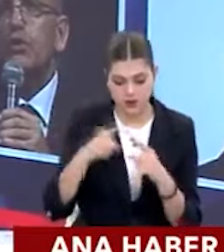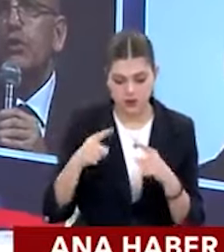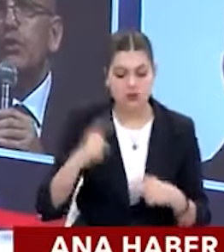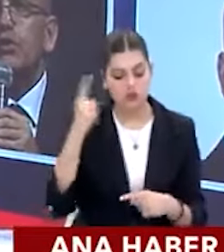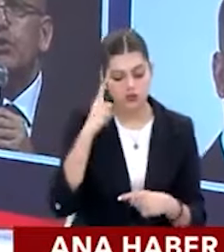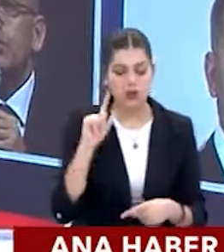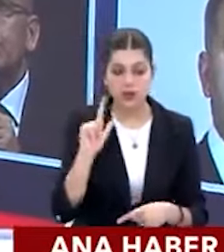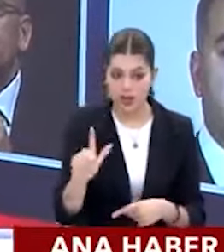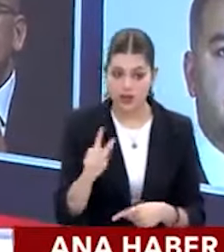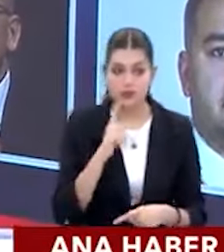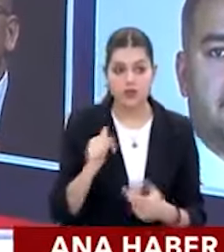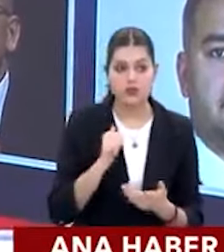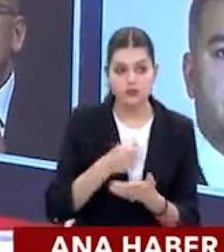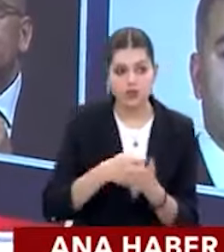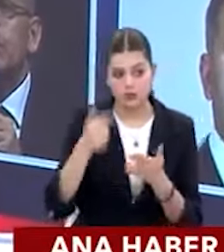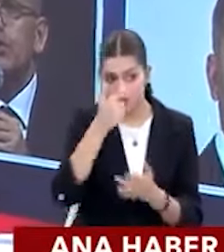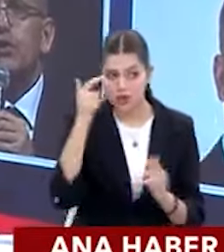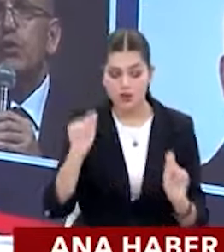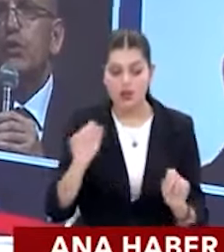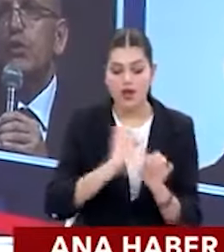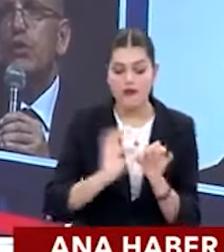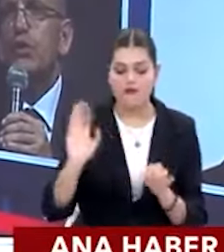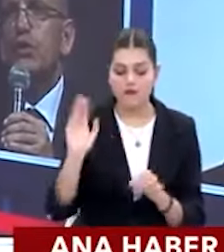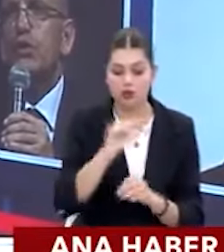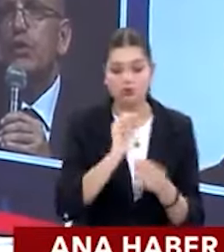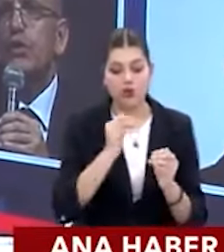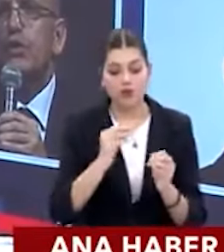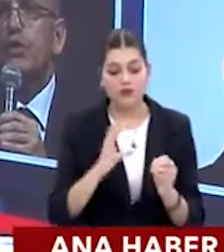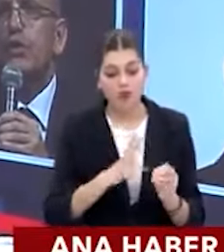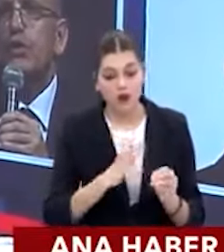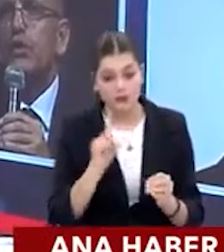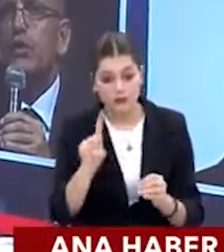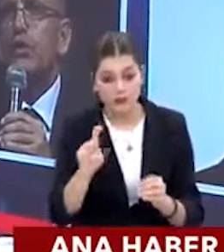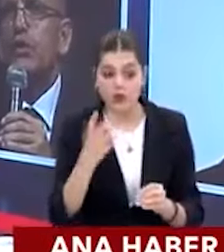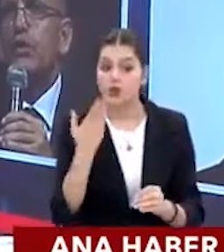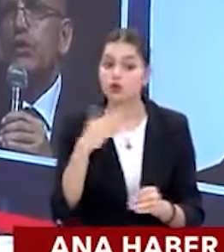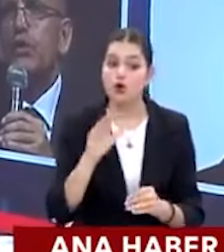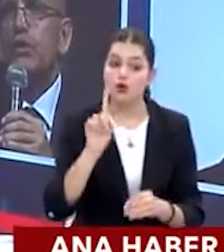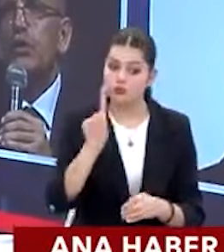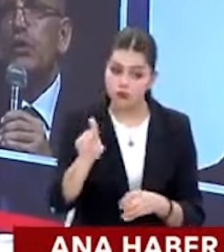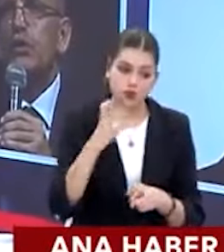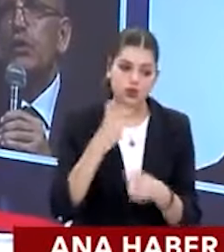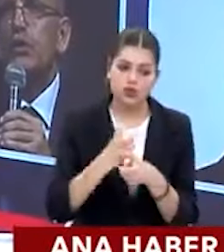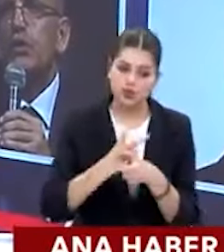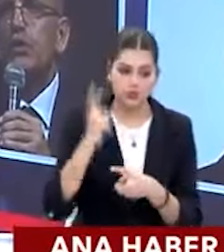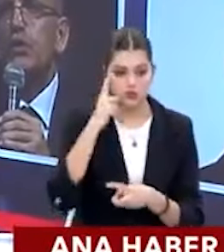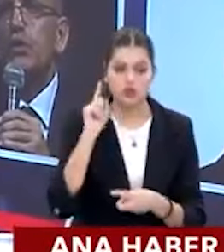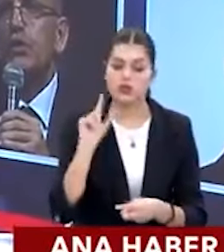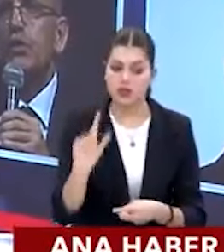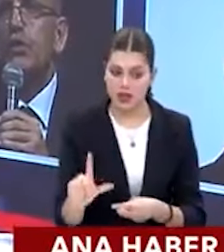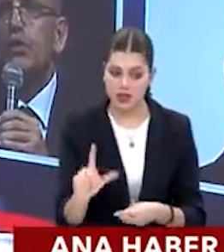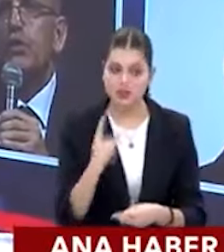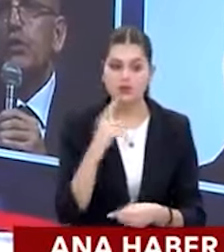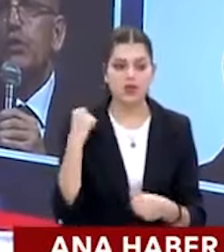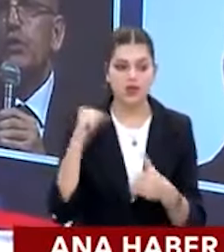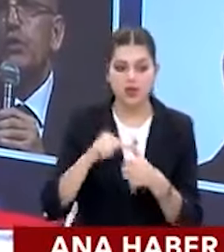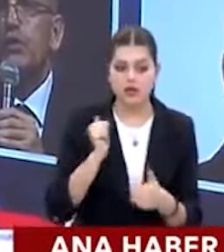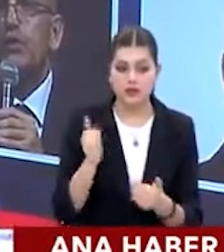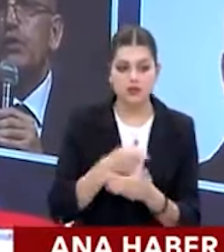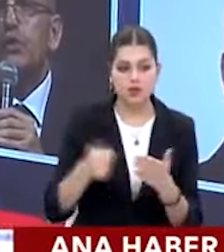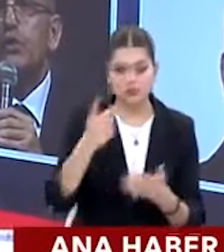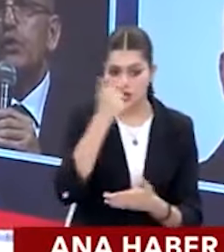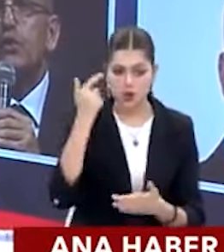düşünmeniz gerekiyor. Asgari ücreti belirlerken enflasyonun tetikleyip tetiklemeyeceği riskini göz önünde bulundurmanız gerekiyor. Ve yine asgari